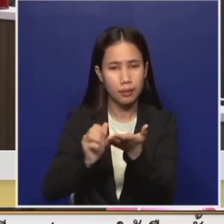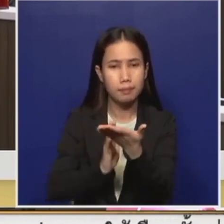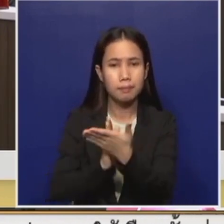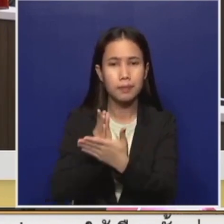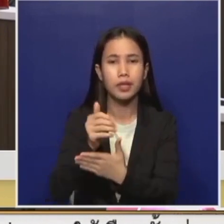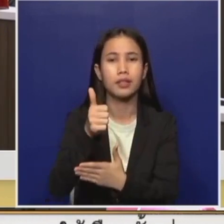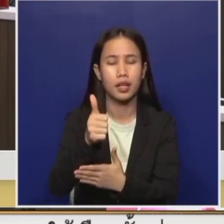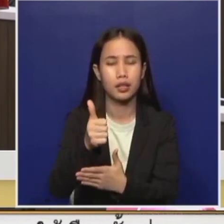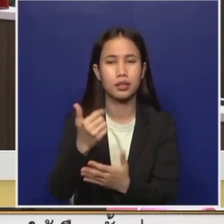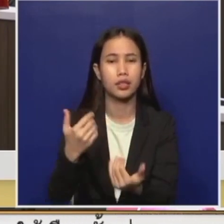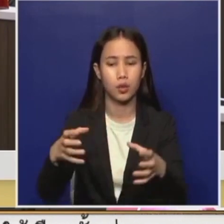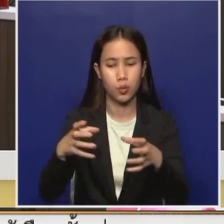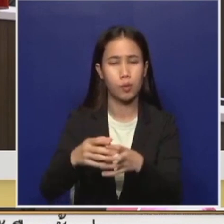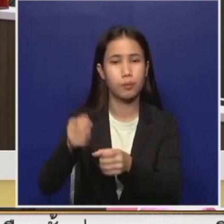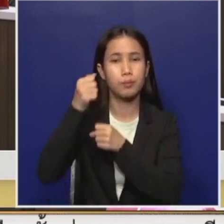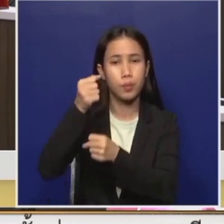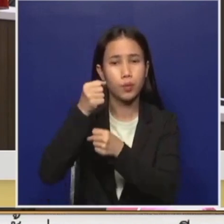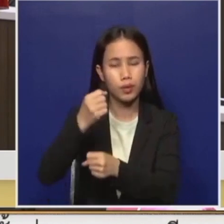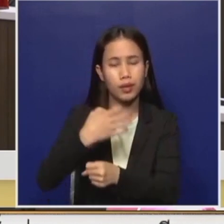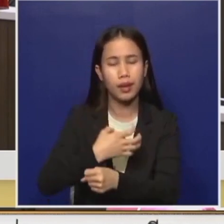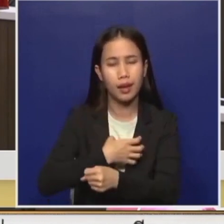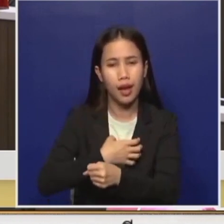เขาชมนุมเขาเรีกร้อง เขาต้องการประชาที่เปด